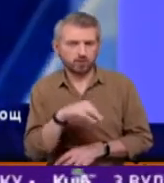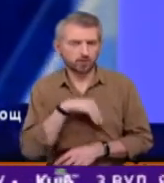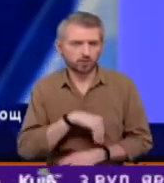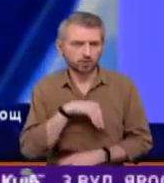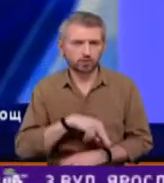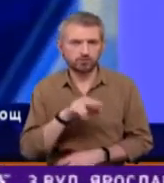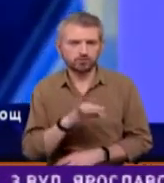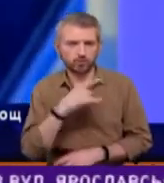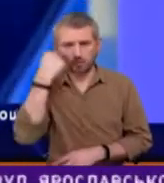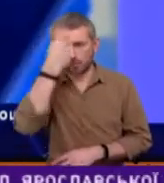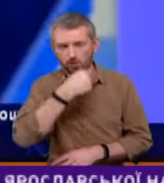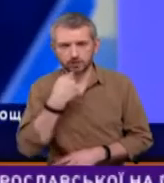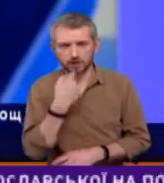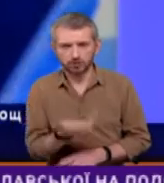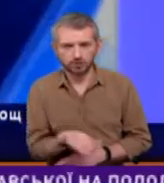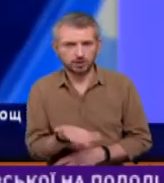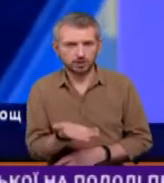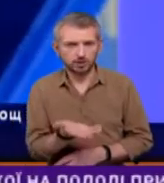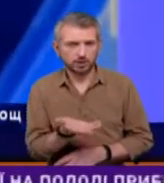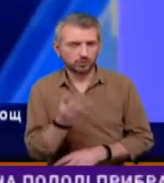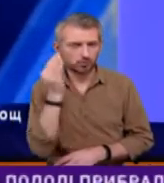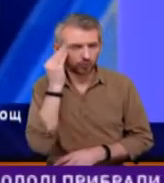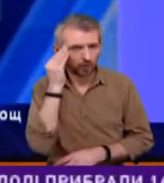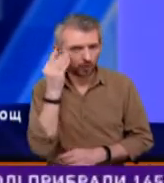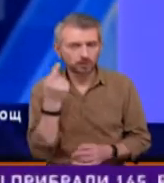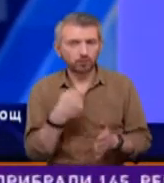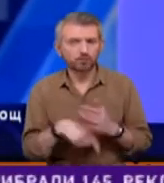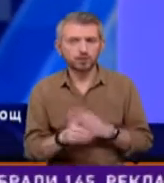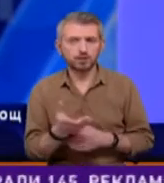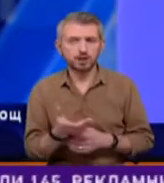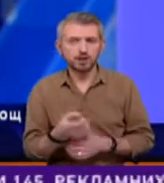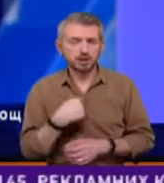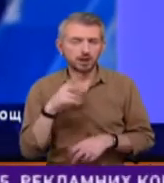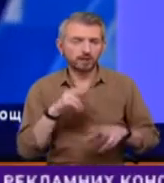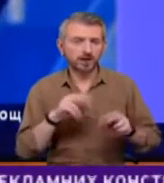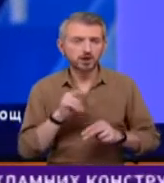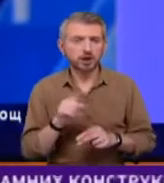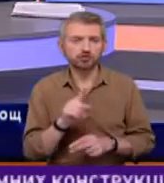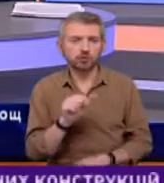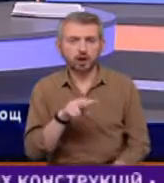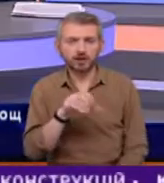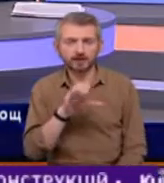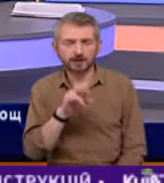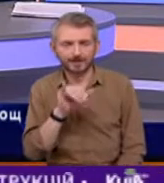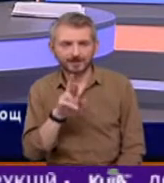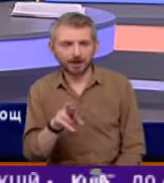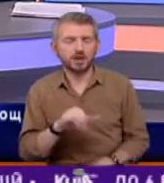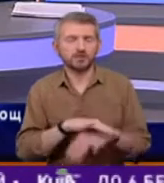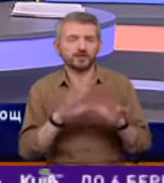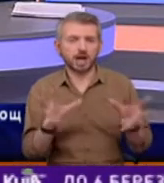по образу думок. Тому я вважаю, що Алесанія і